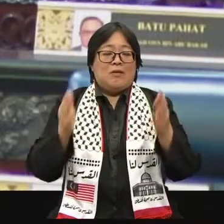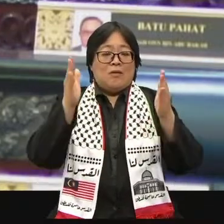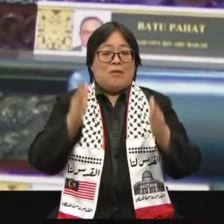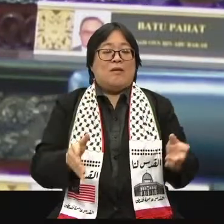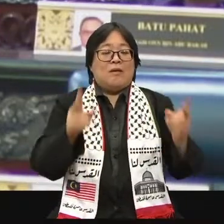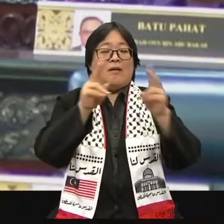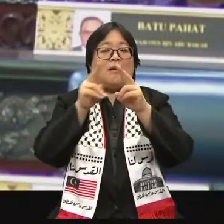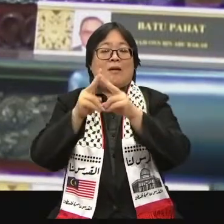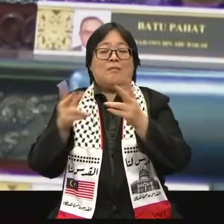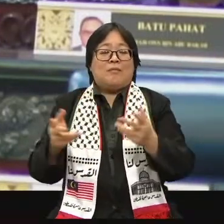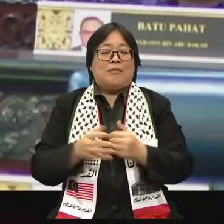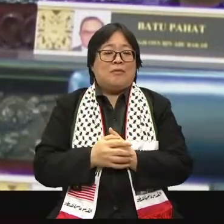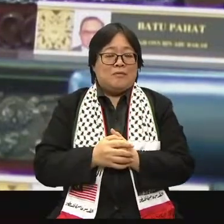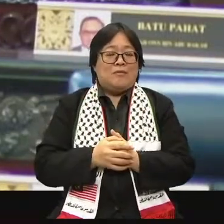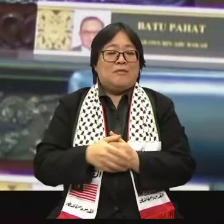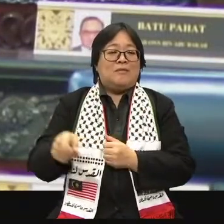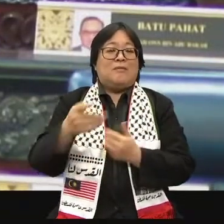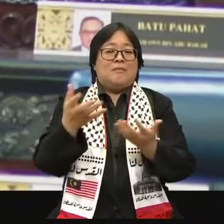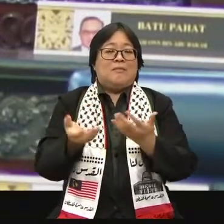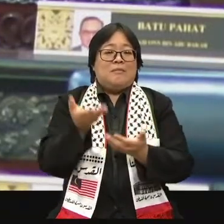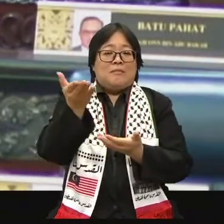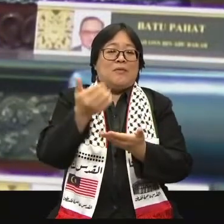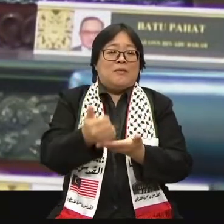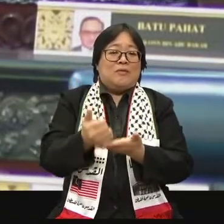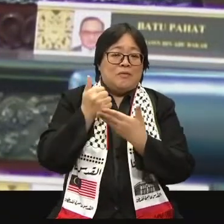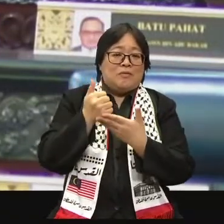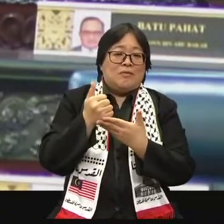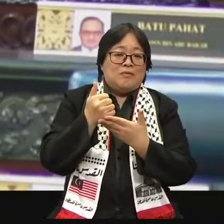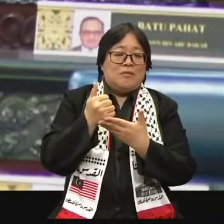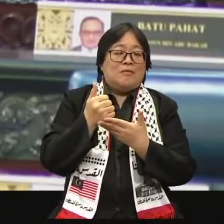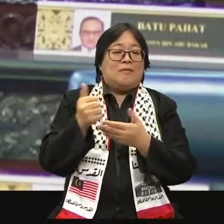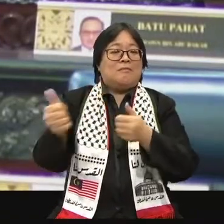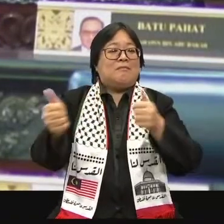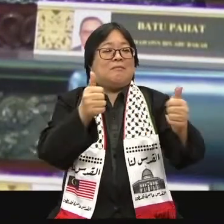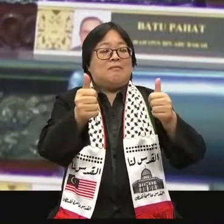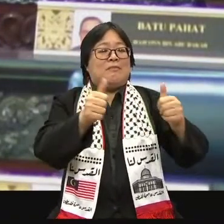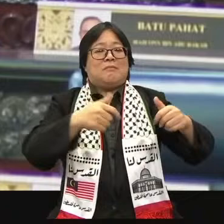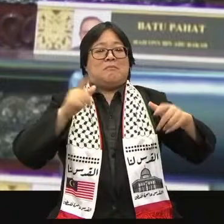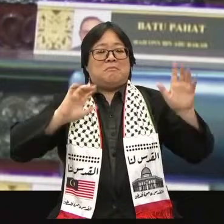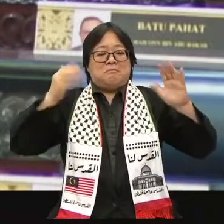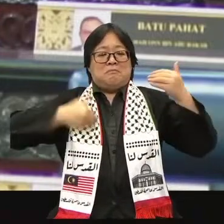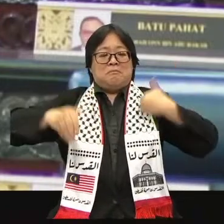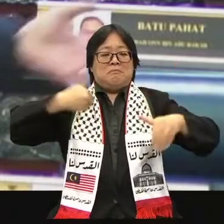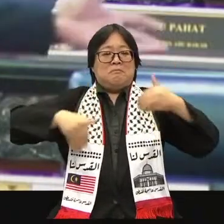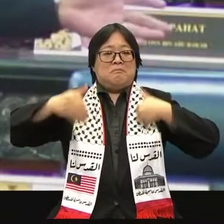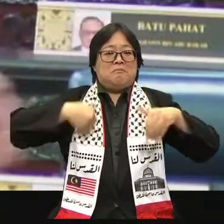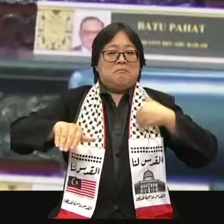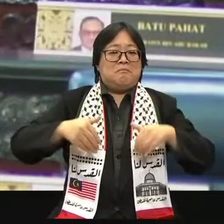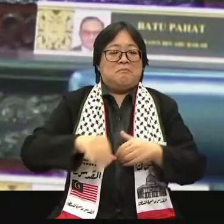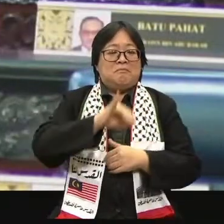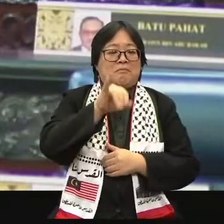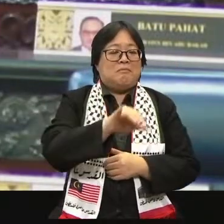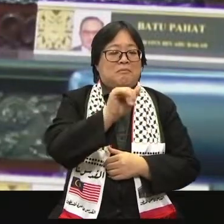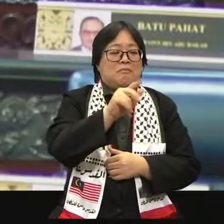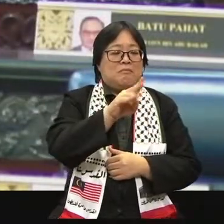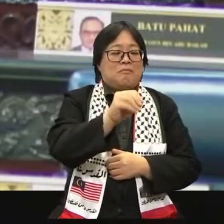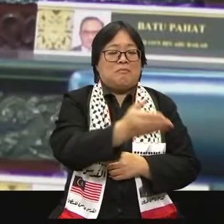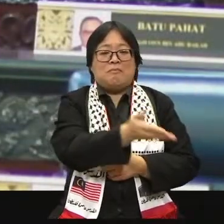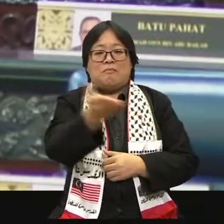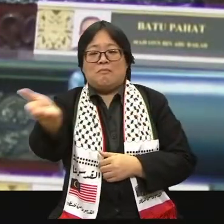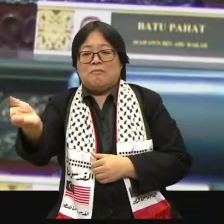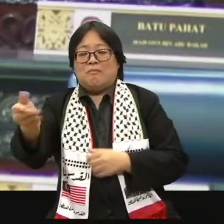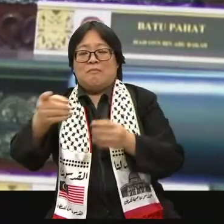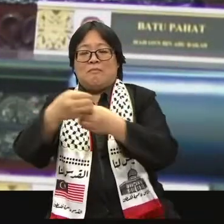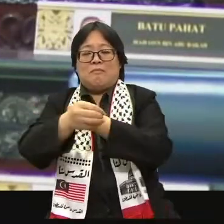kampung dia ingin minta tolong masing-masing Akan tolak sama Ada Jak akan tolak menteri